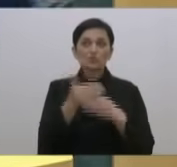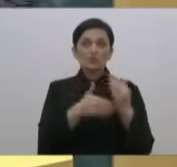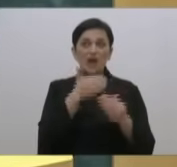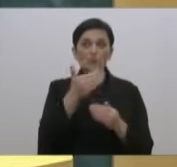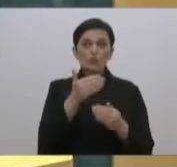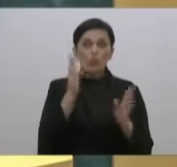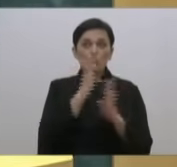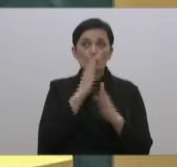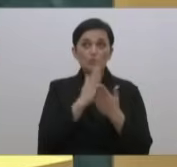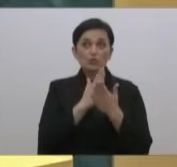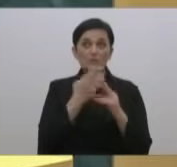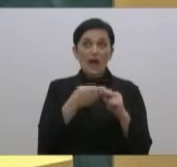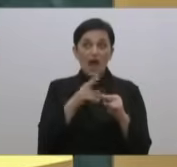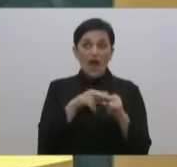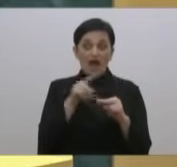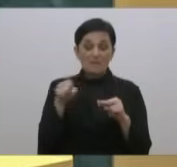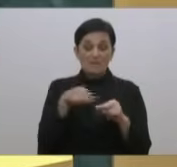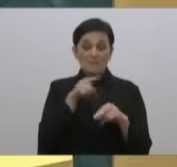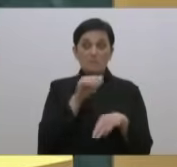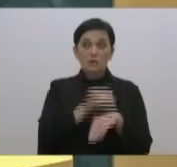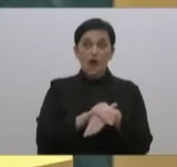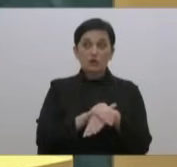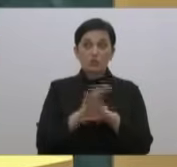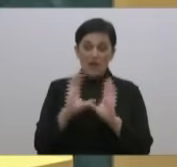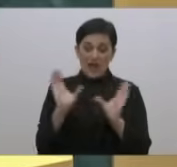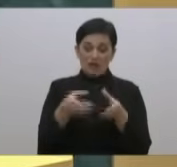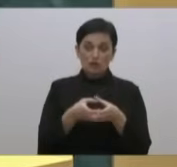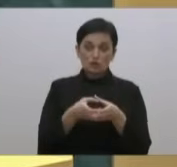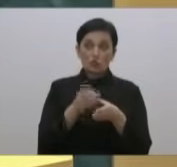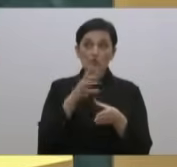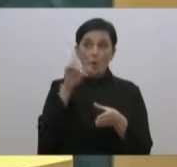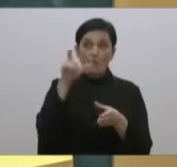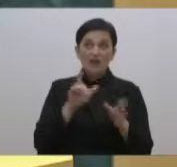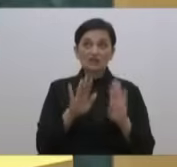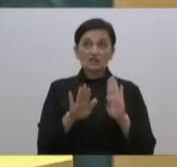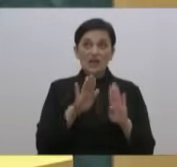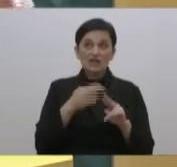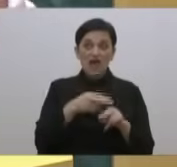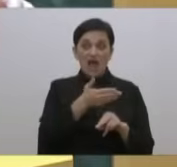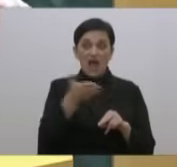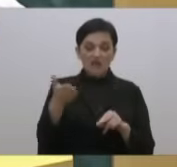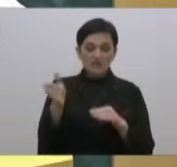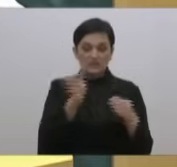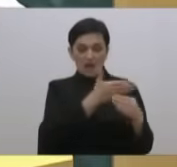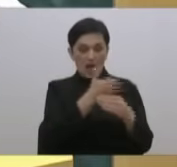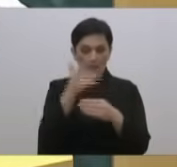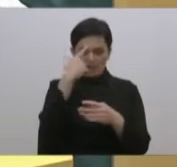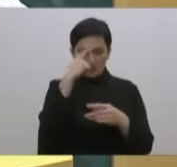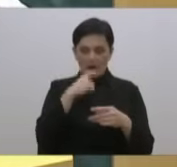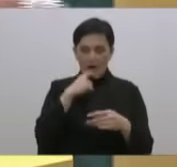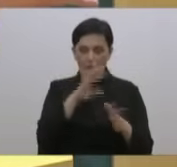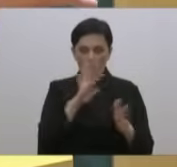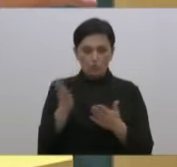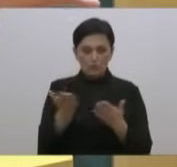tsarmatebas bunebrivi ai am faktorma matma ertobleobam Irakli Kobahidzes khelzonelobit ai es gadalageba da es gaurkoloba